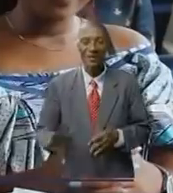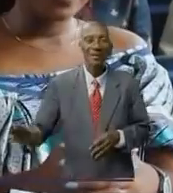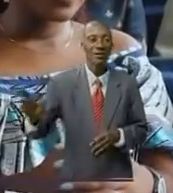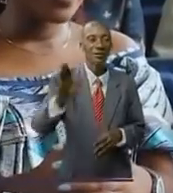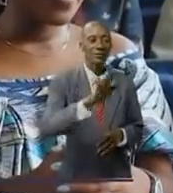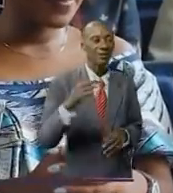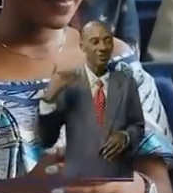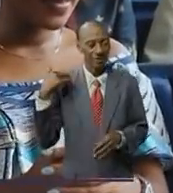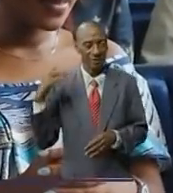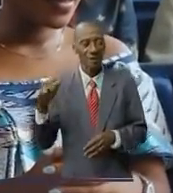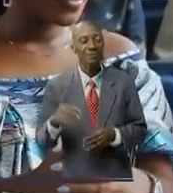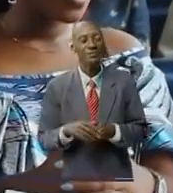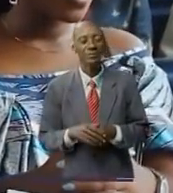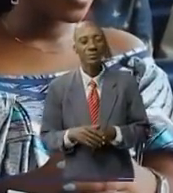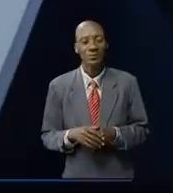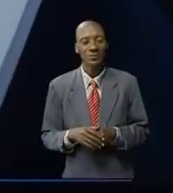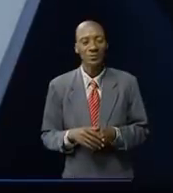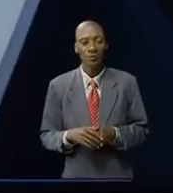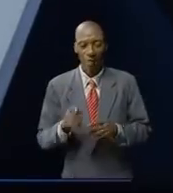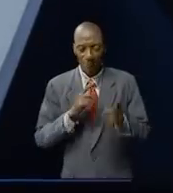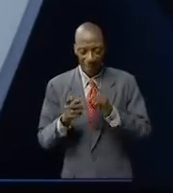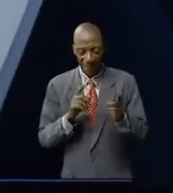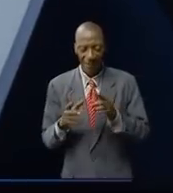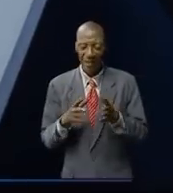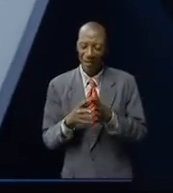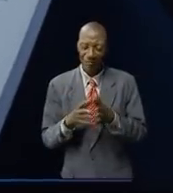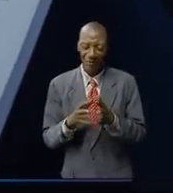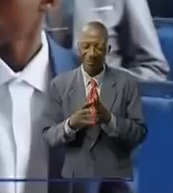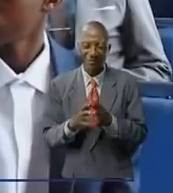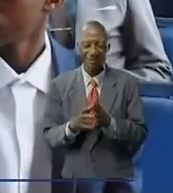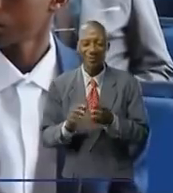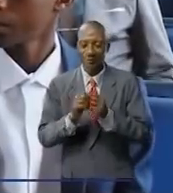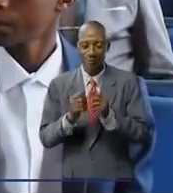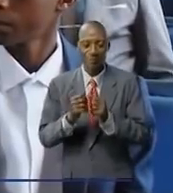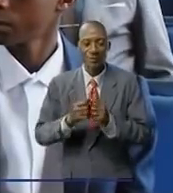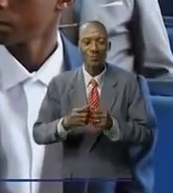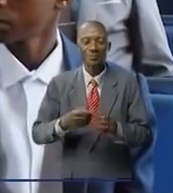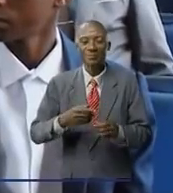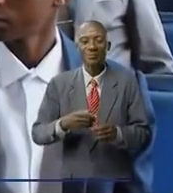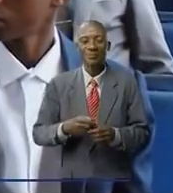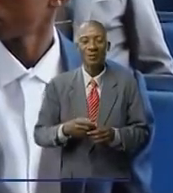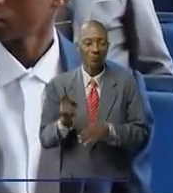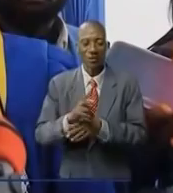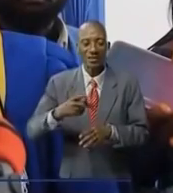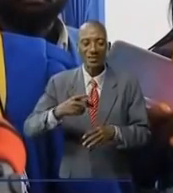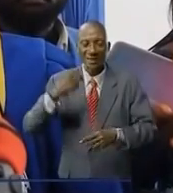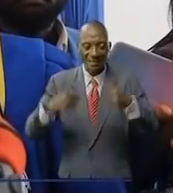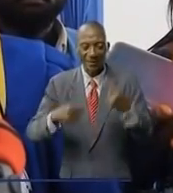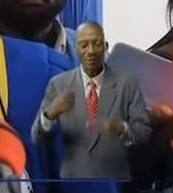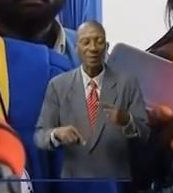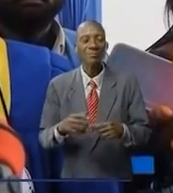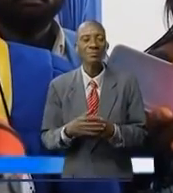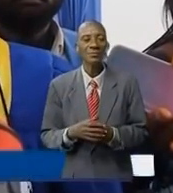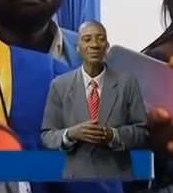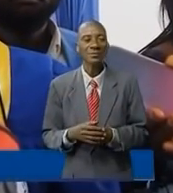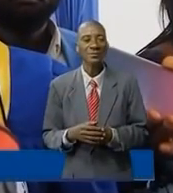appelé la gouvernementalité de la violence par les bas, qui est appliquée par les gouvernants locaux et nationaux et